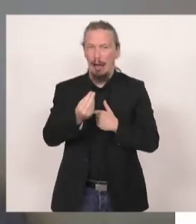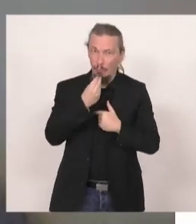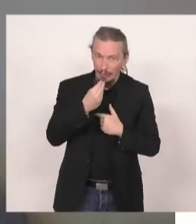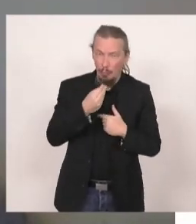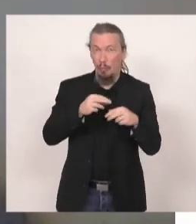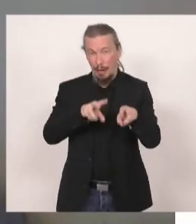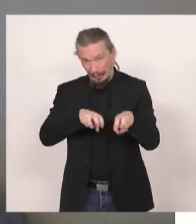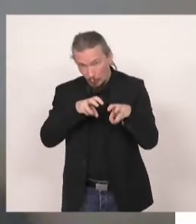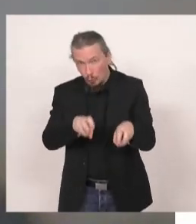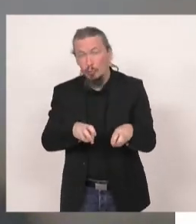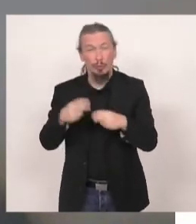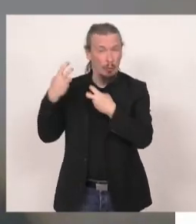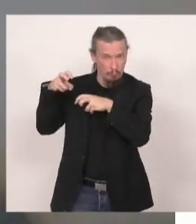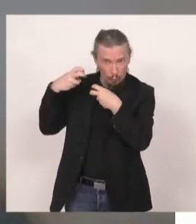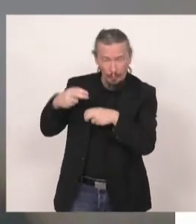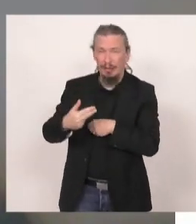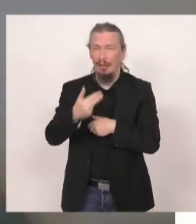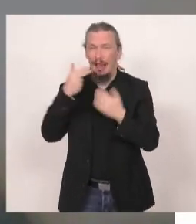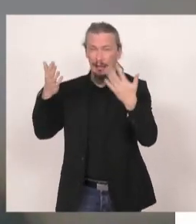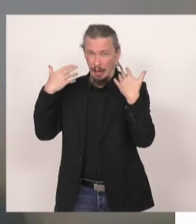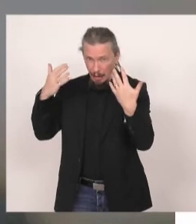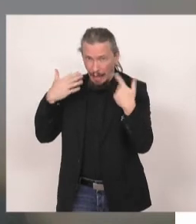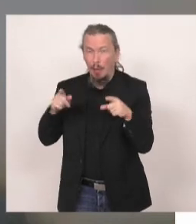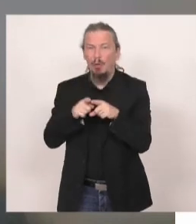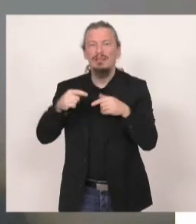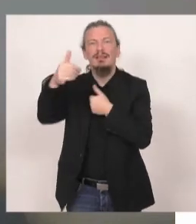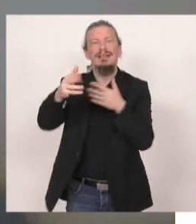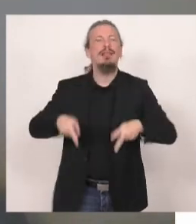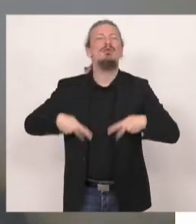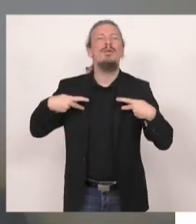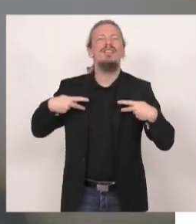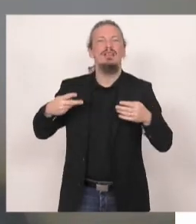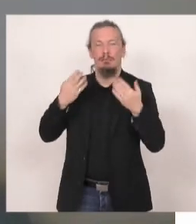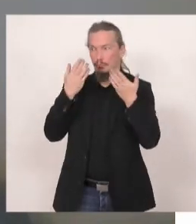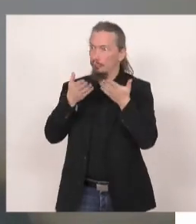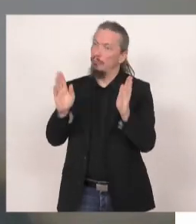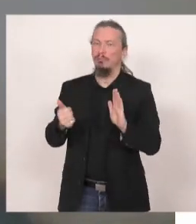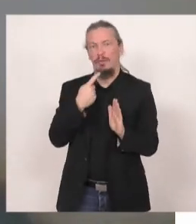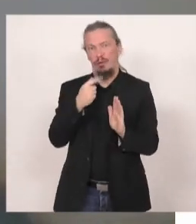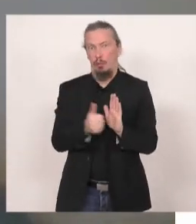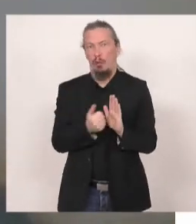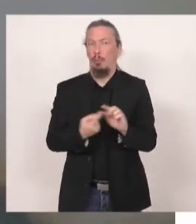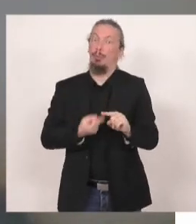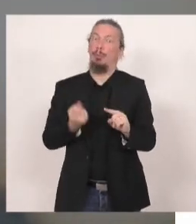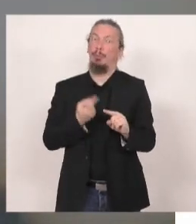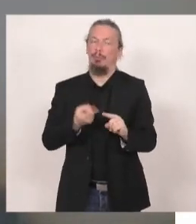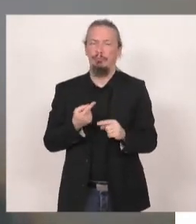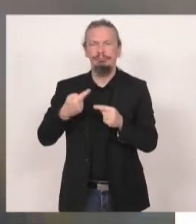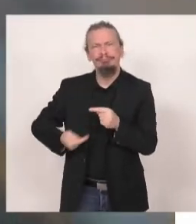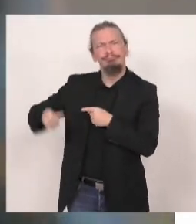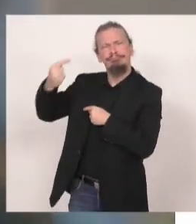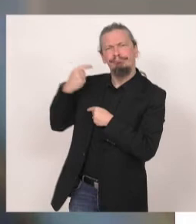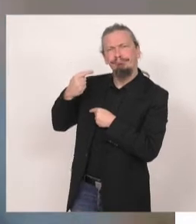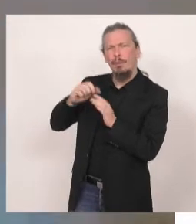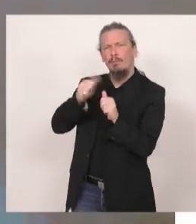l'agriculture, de la mesure du bruit et de la qualité de l'air ou encore du cadre de vie, a un important rôle à jouer. Au précédent mandat, sous l'impulsion de sa